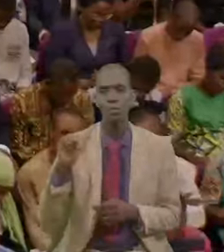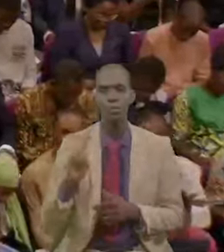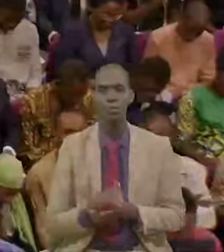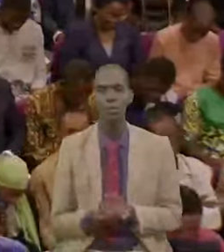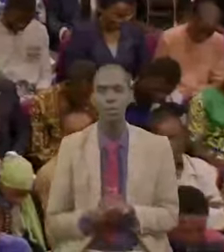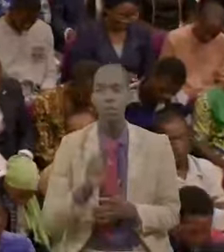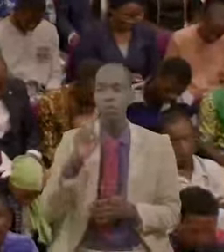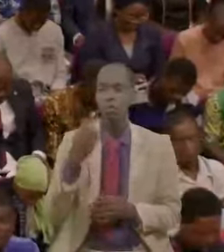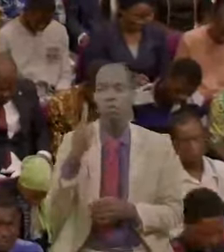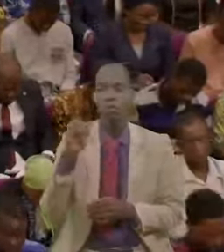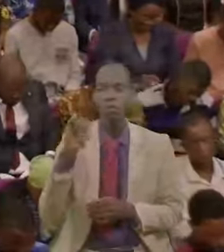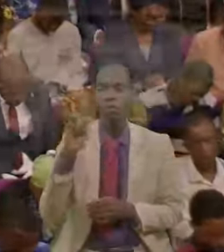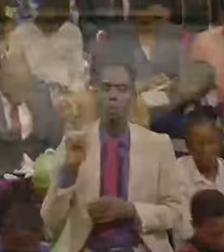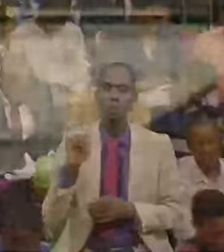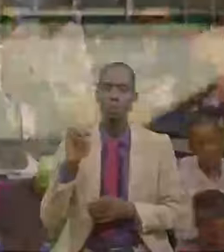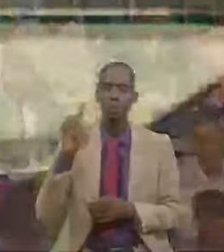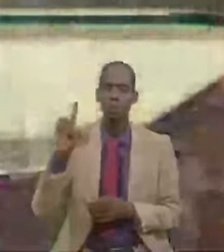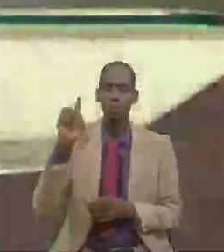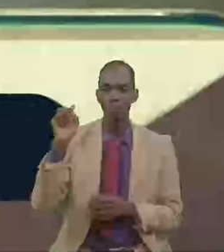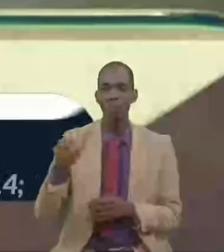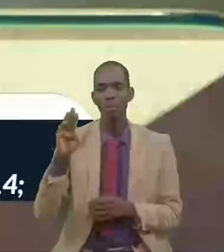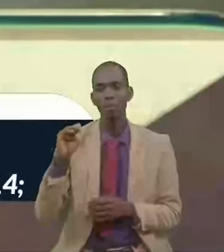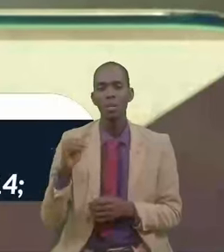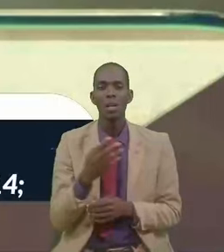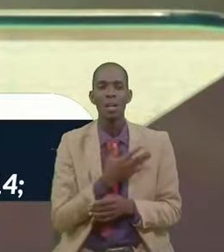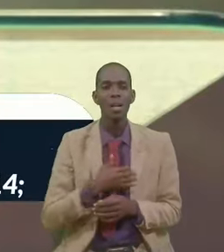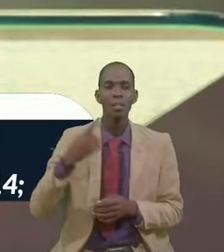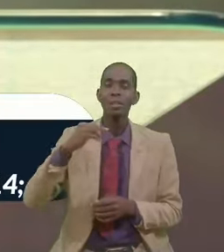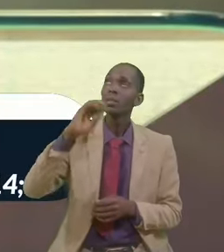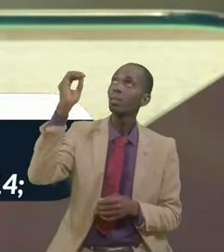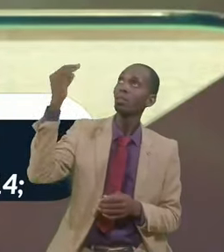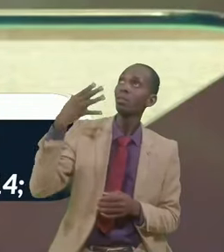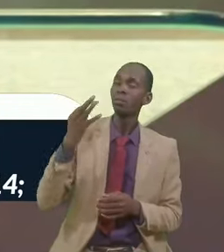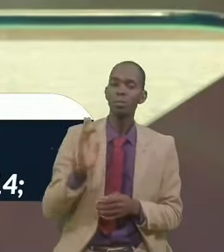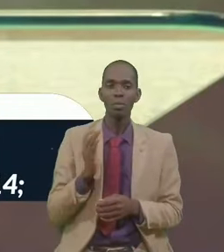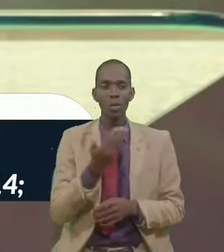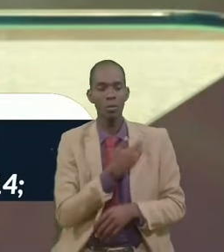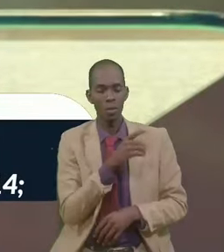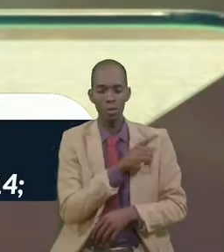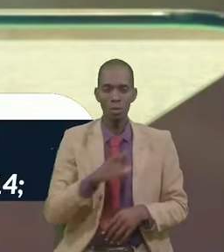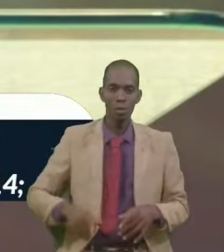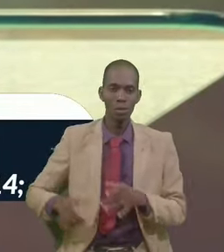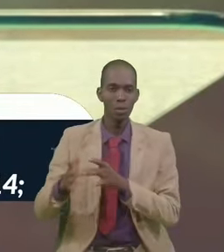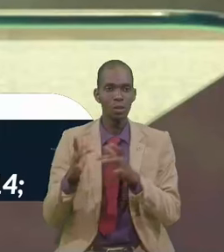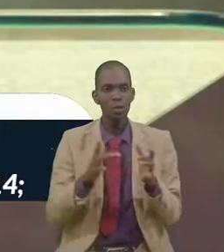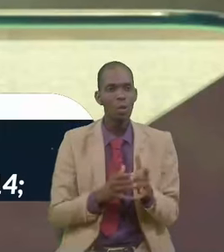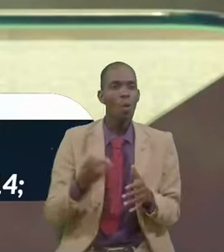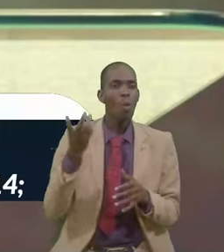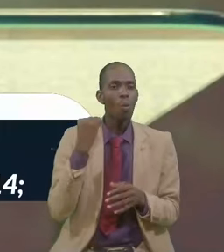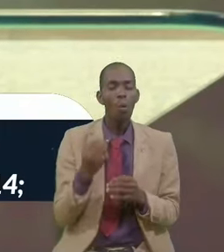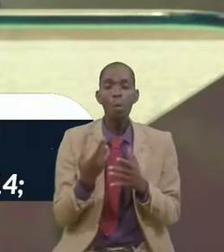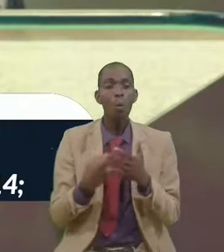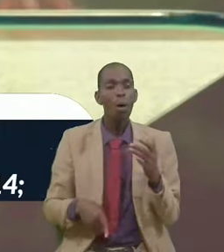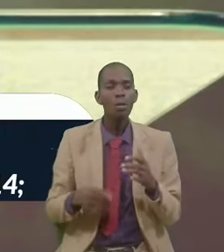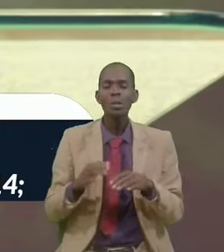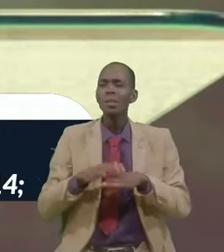verset 14. 1 Timothée 1, verset 14 qui dit: et la grâce de notre Seigneur